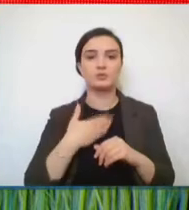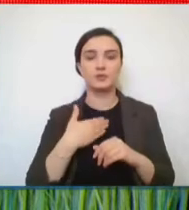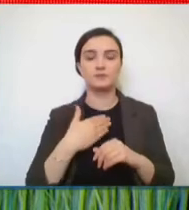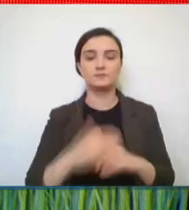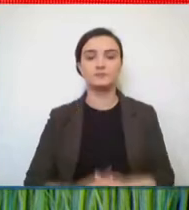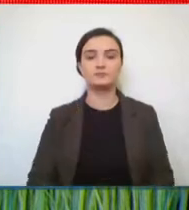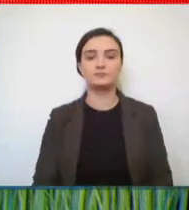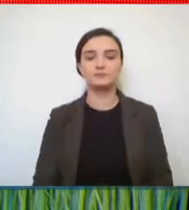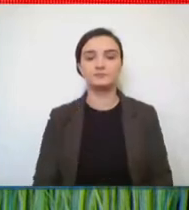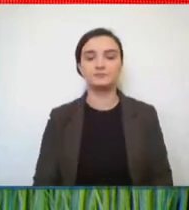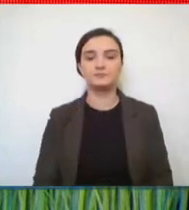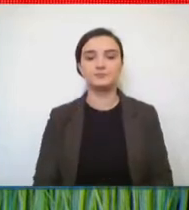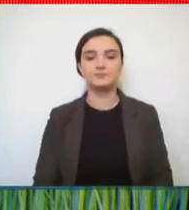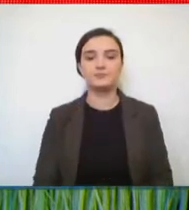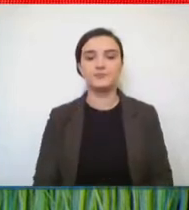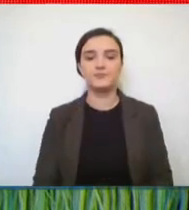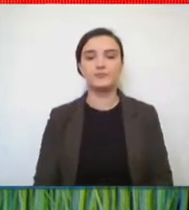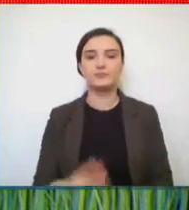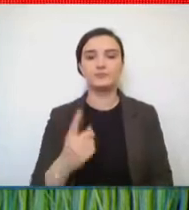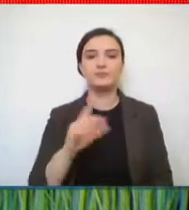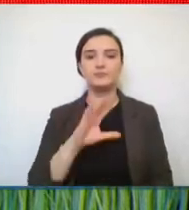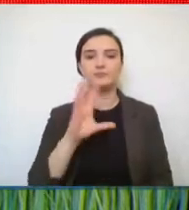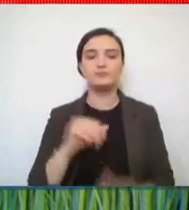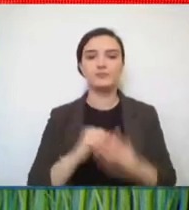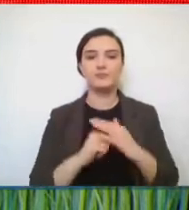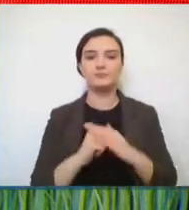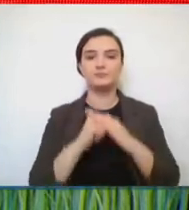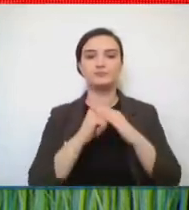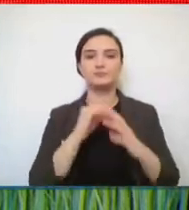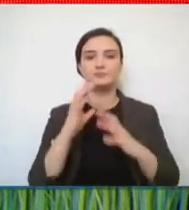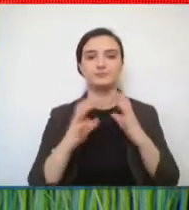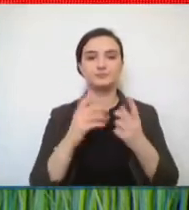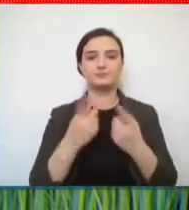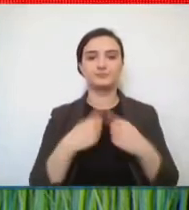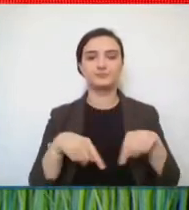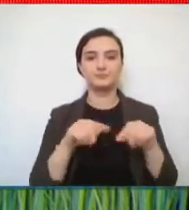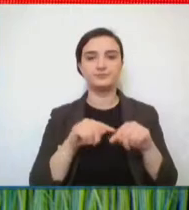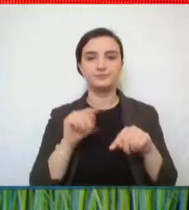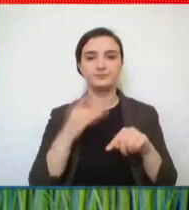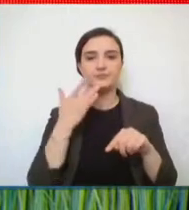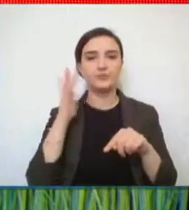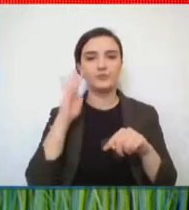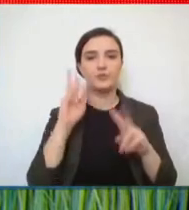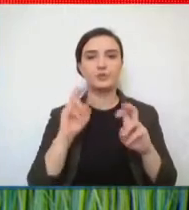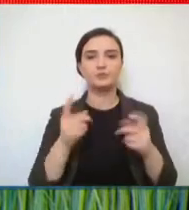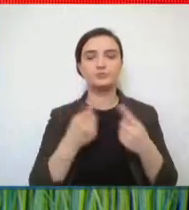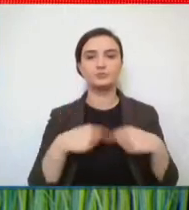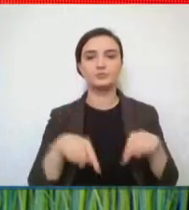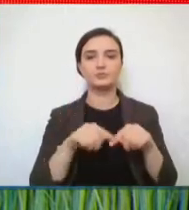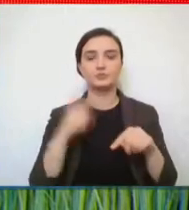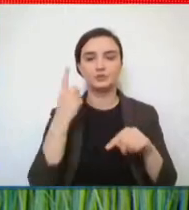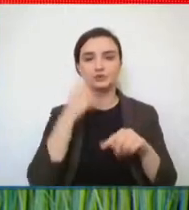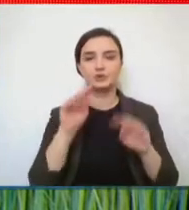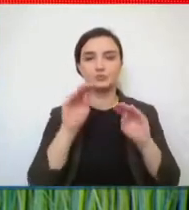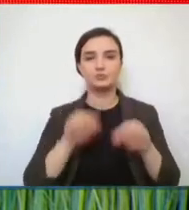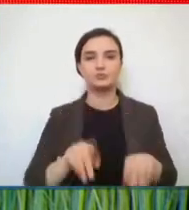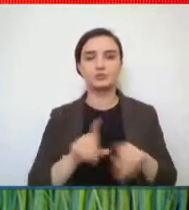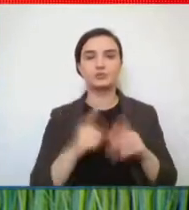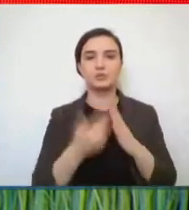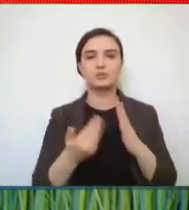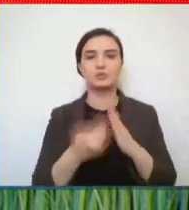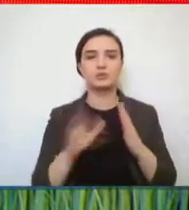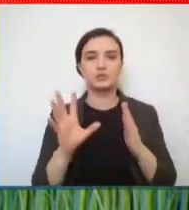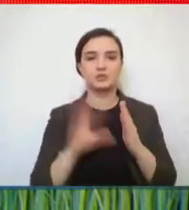ერთ-ერთმა ყველაზე ავტორიტეტულმა საერთაშორისო ორგანიზაციამ, ამერიკულმა ორგანიზაციამ შეიმუშავა ასეთი რეკომენდაციები